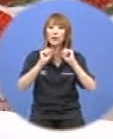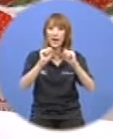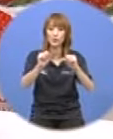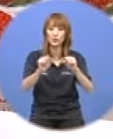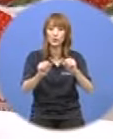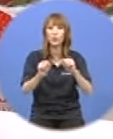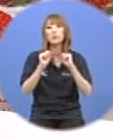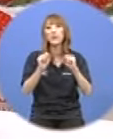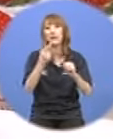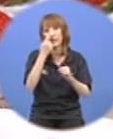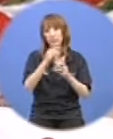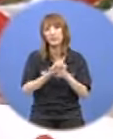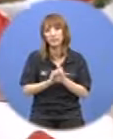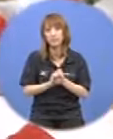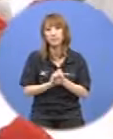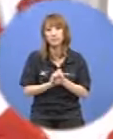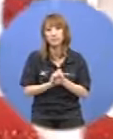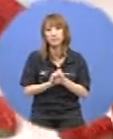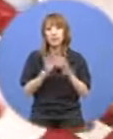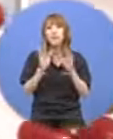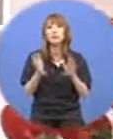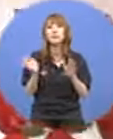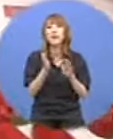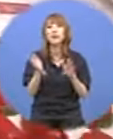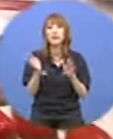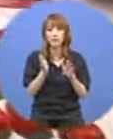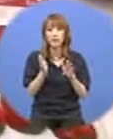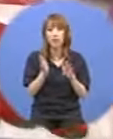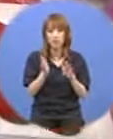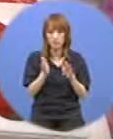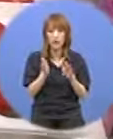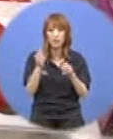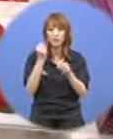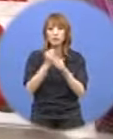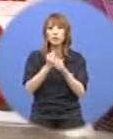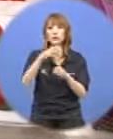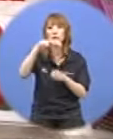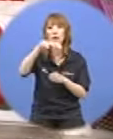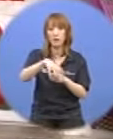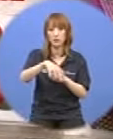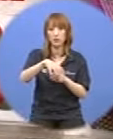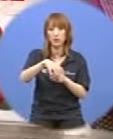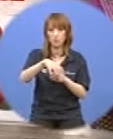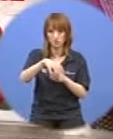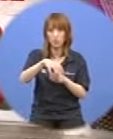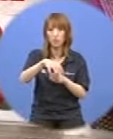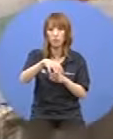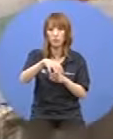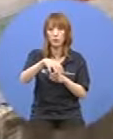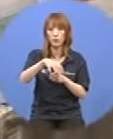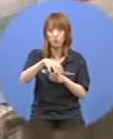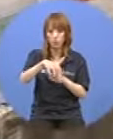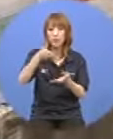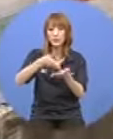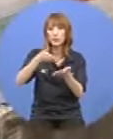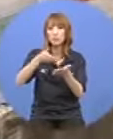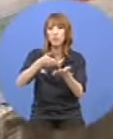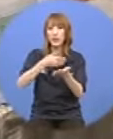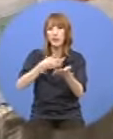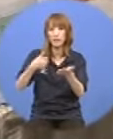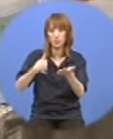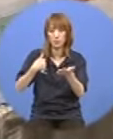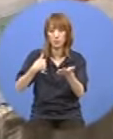ますし、それから最近はその産地と組んだ物語っていうのを、説明できる